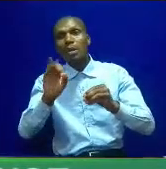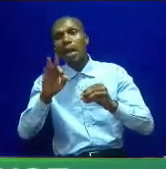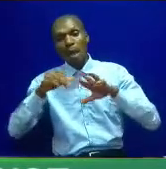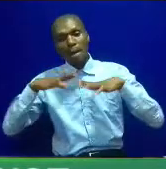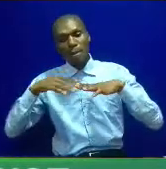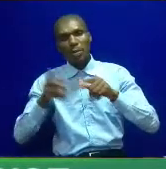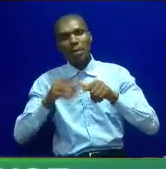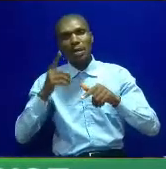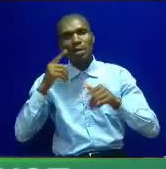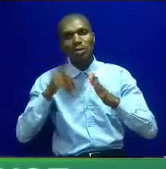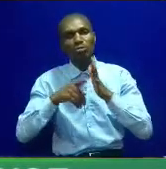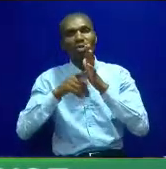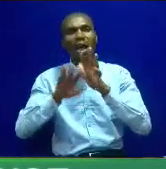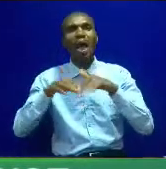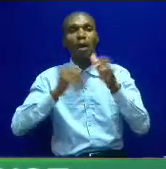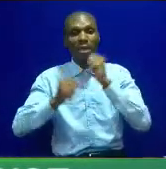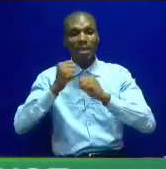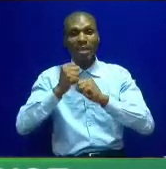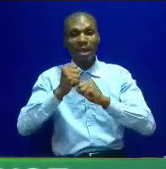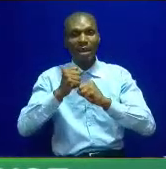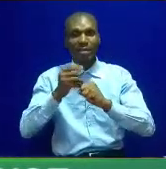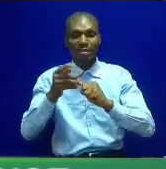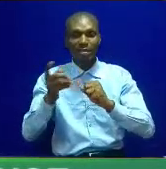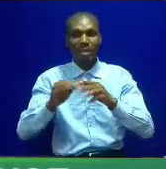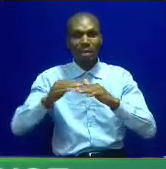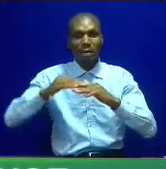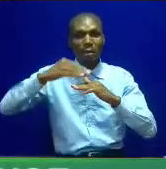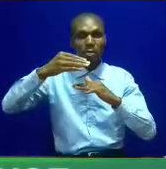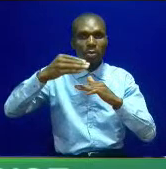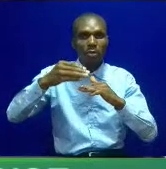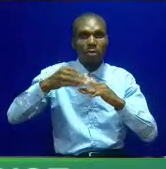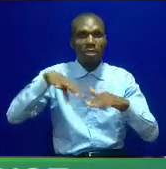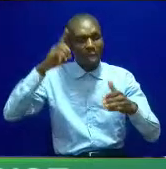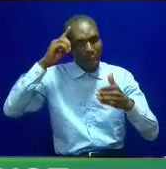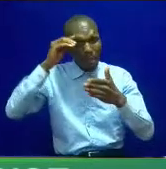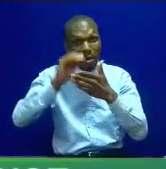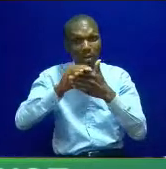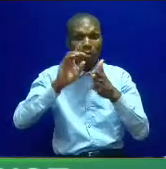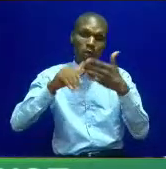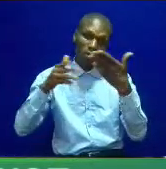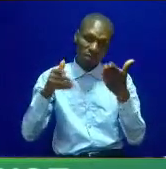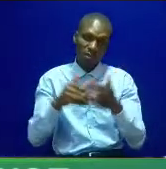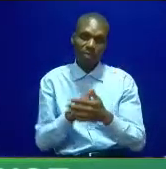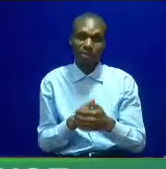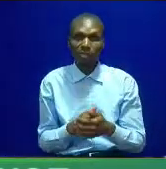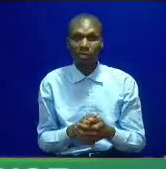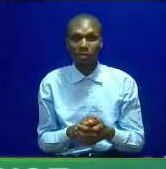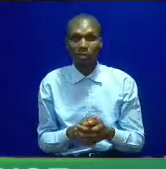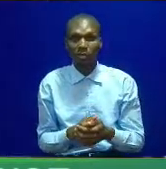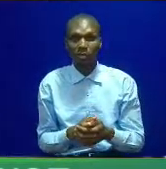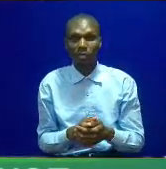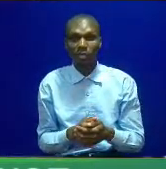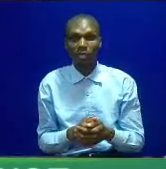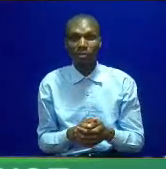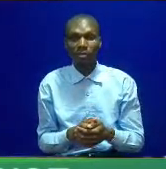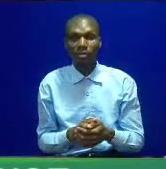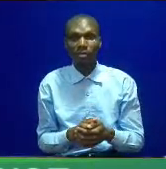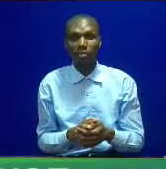cho umwaka oyo ge karoto gota mko ja so umwaka onde na kibaro cho se ko sembere kwa korokyo njengo kubatera